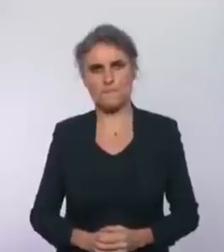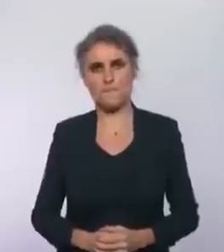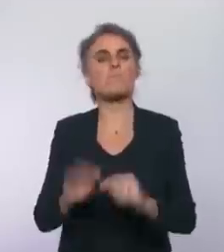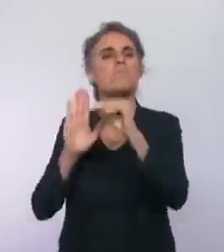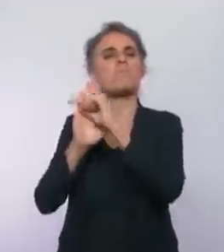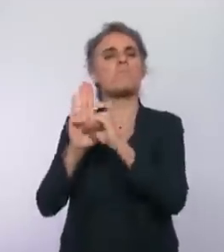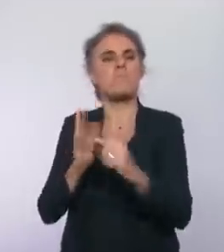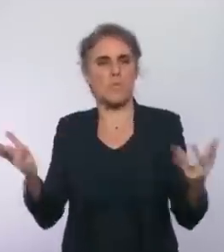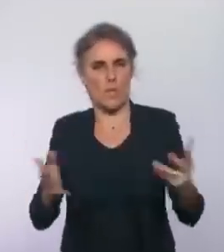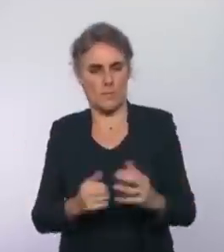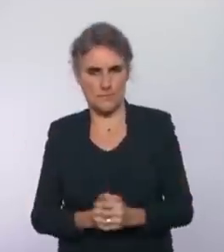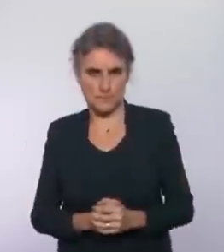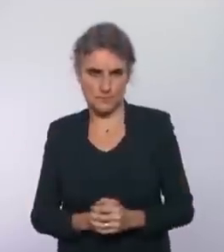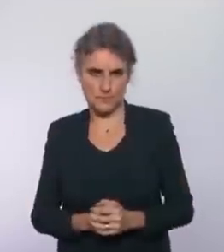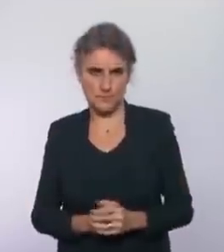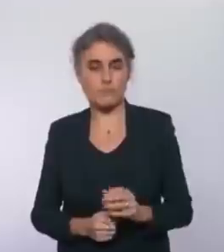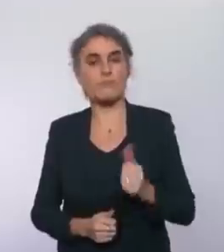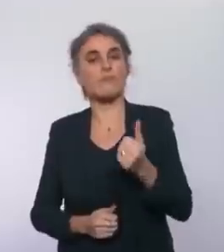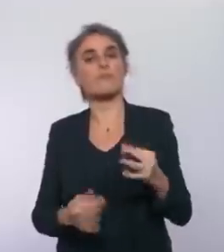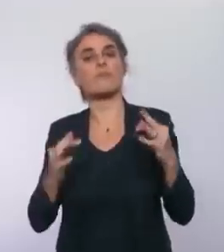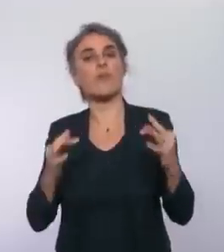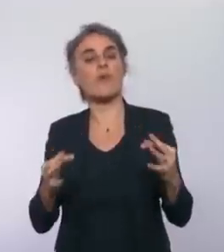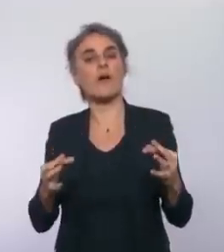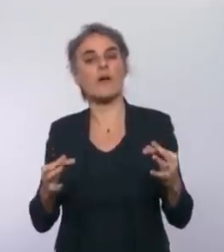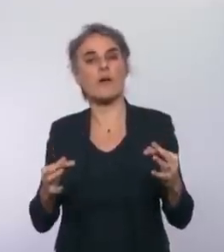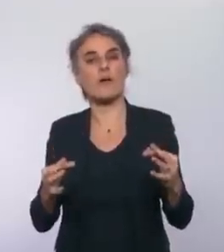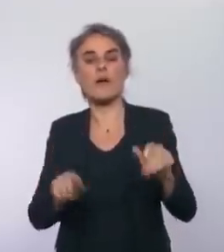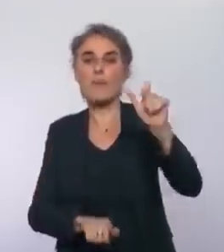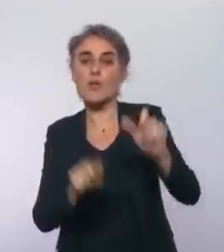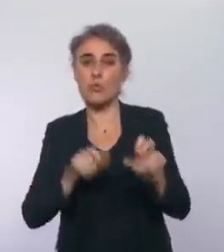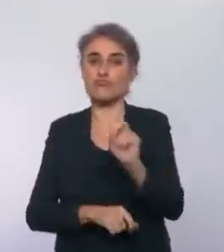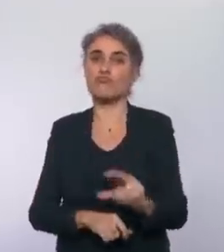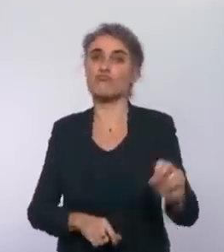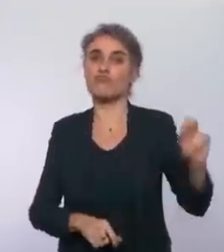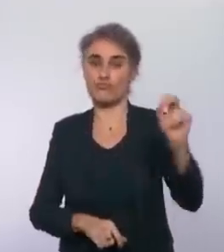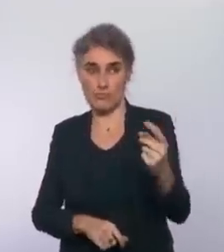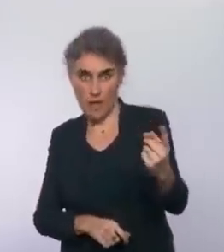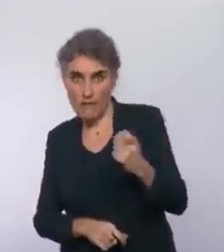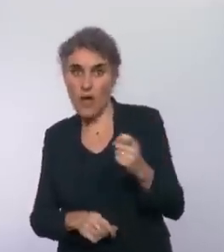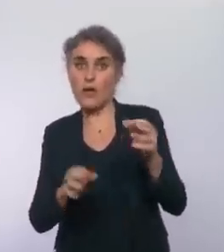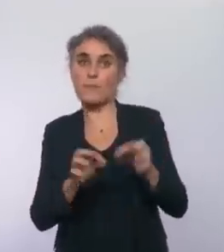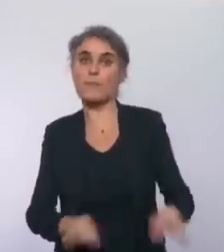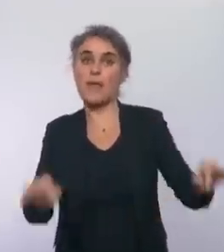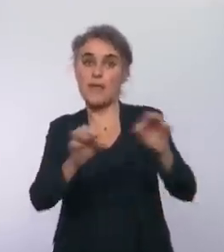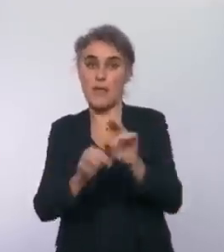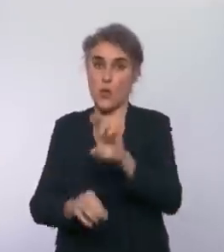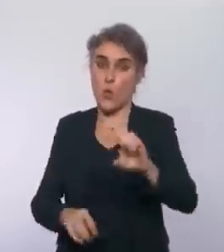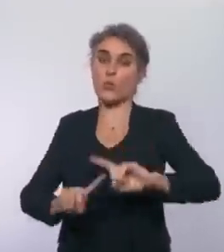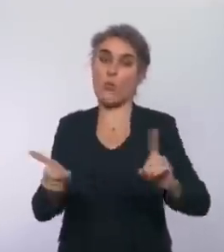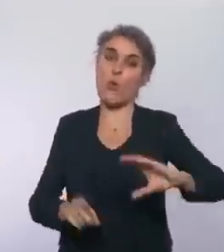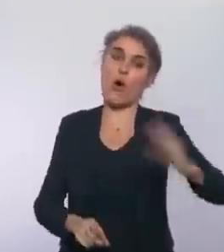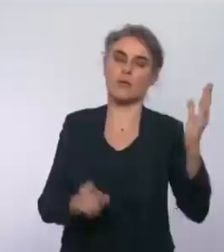D'abord, une première décision s'agissant des déplacements des voyageurs qui viennent de pays en dehors de l'Union